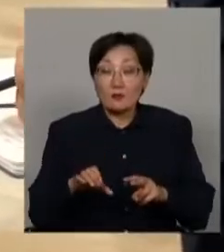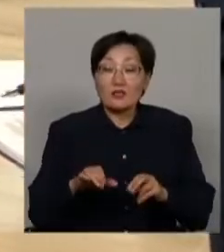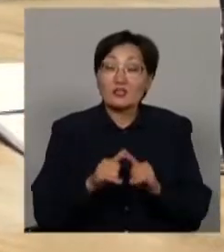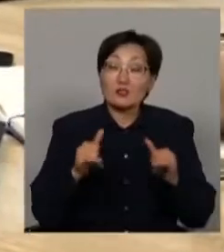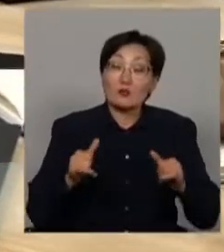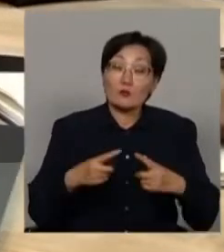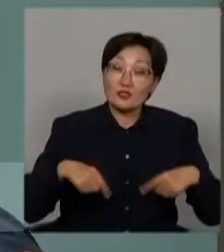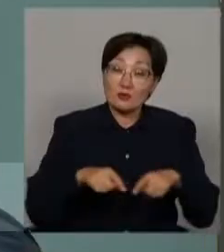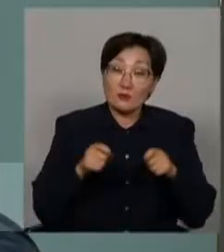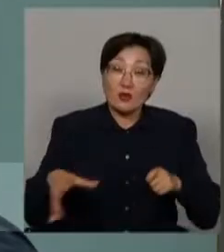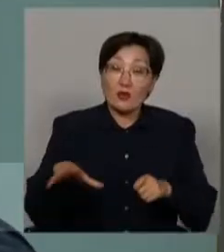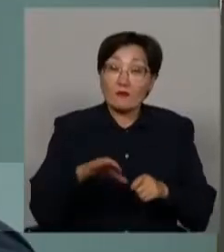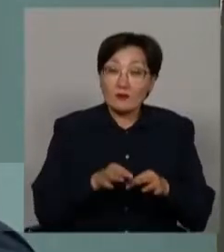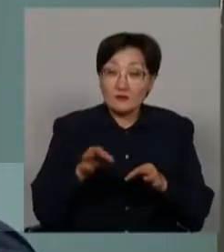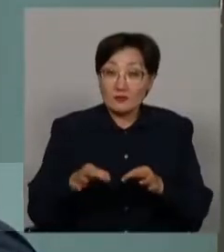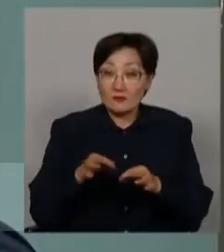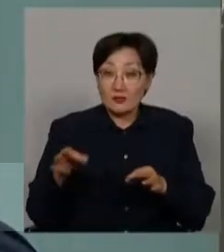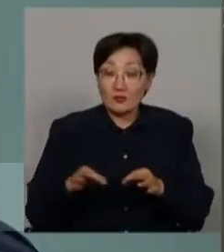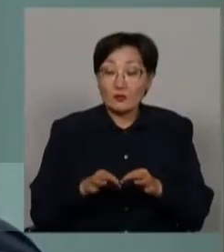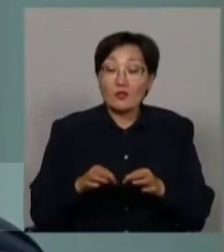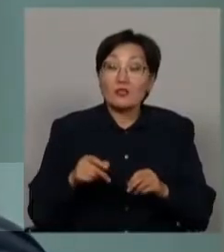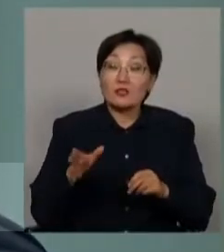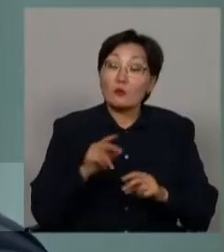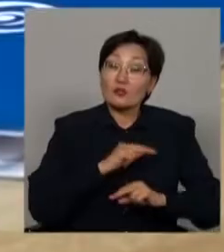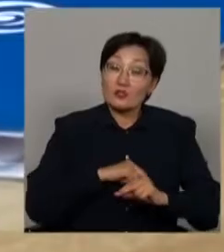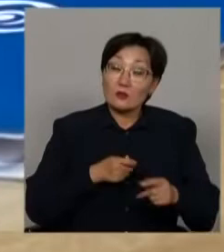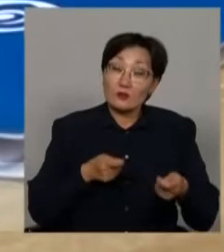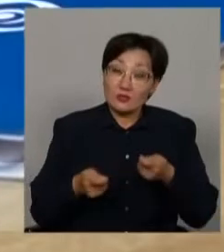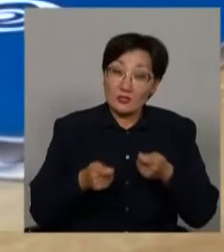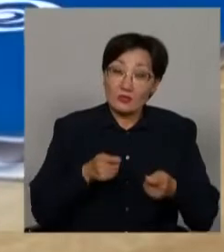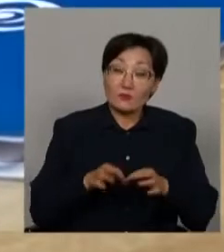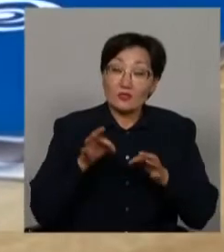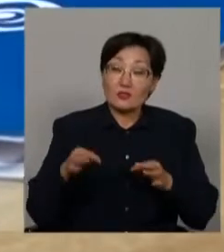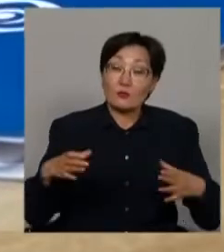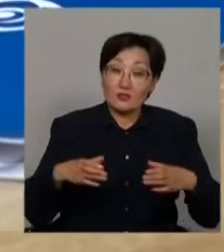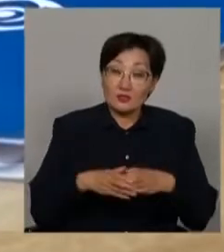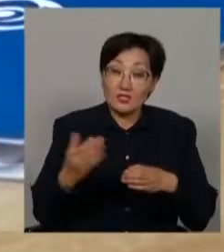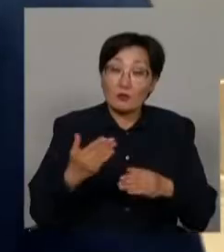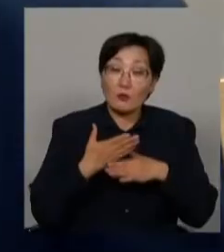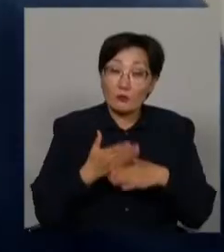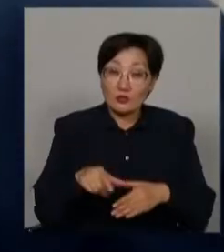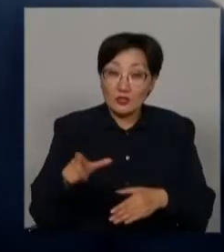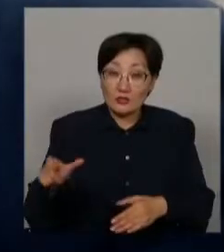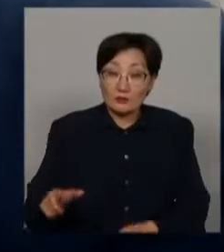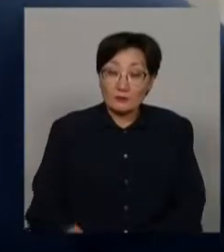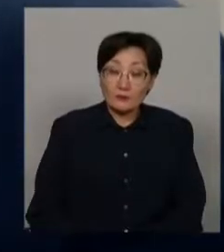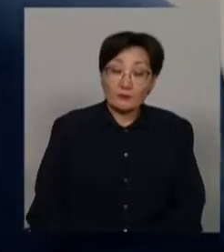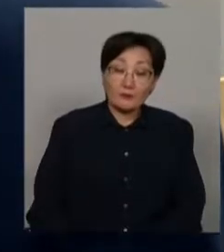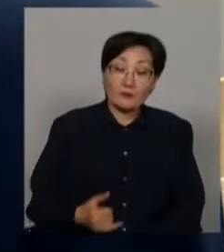Штабы открылись во всех филиалах в регионах. Там будут работать руководители региональных штабов и их помощники. У